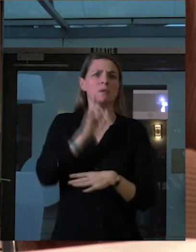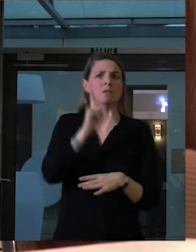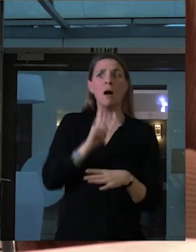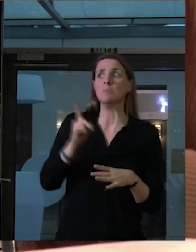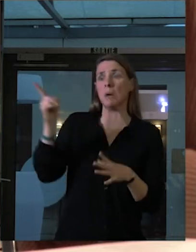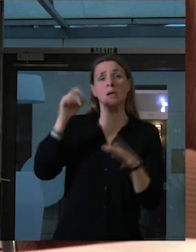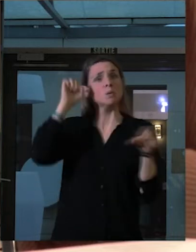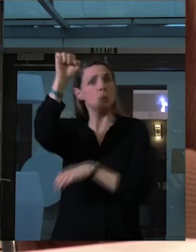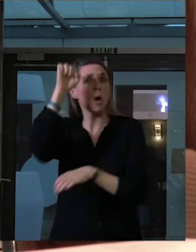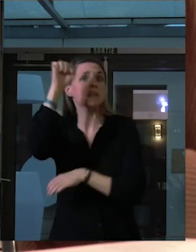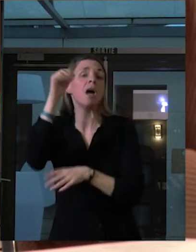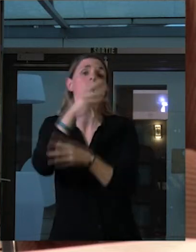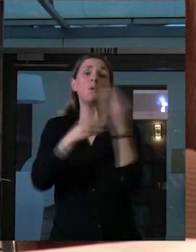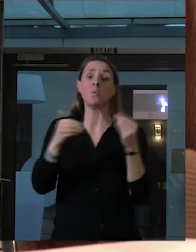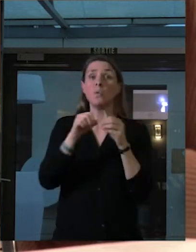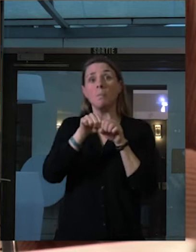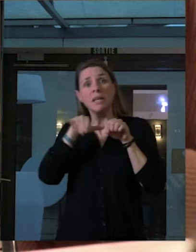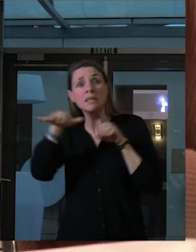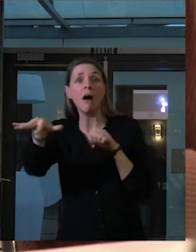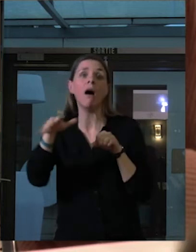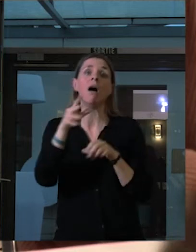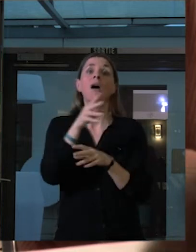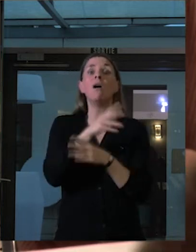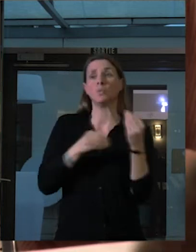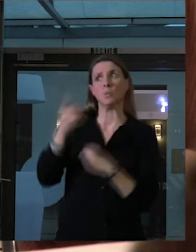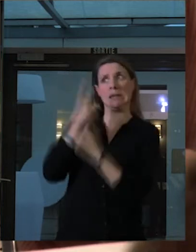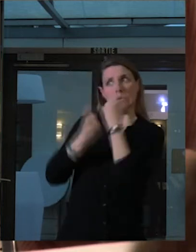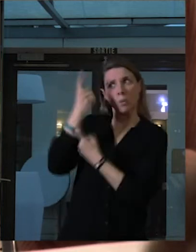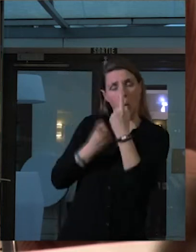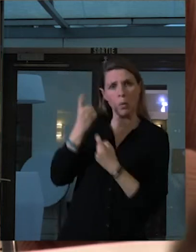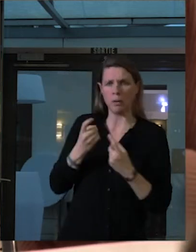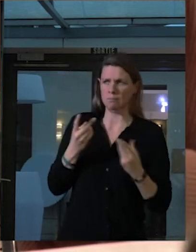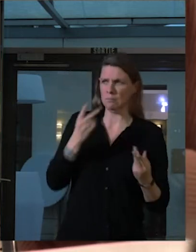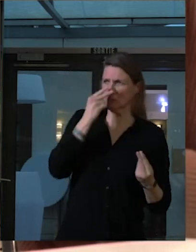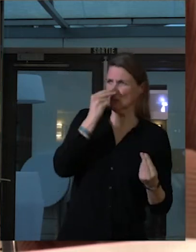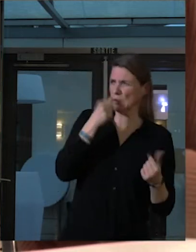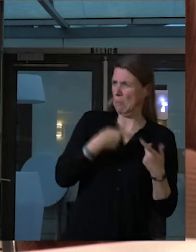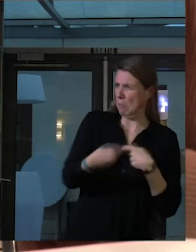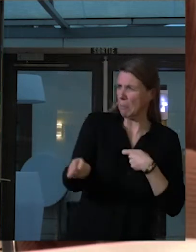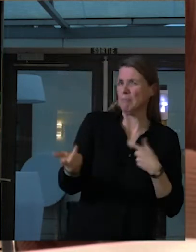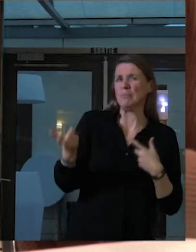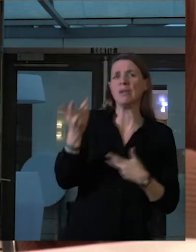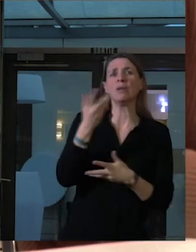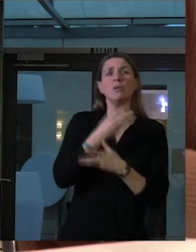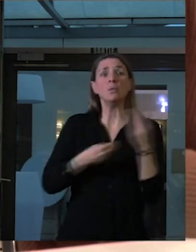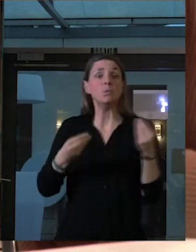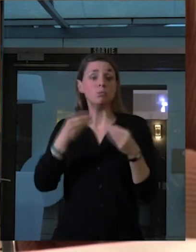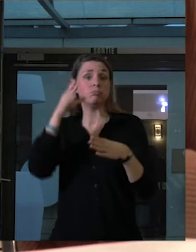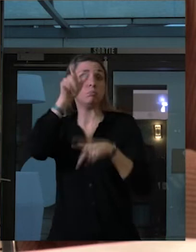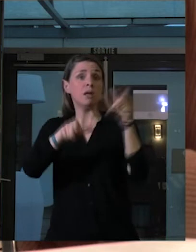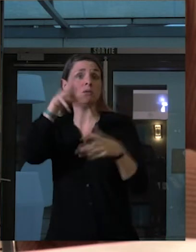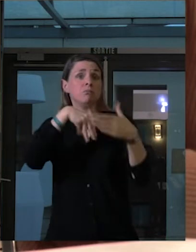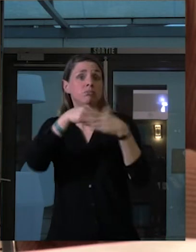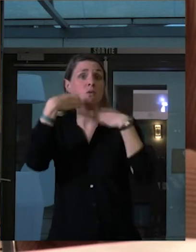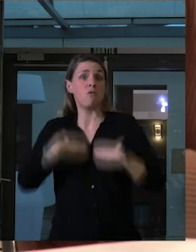même les médias, que ce soit dans les questions qu'ils posent par exemple, que ce soit les personnes au sein des clubs ou des institutions.